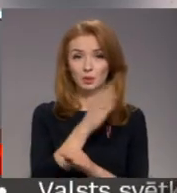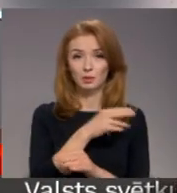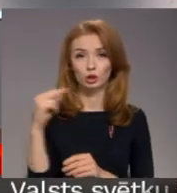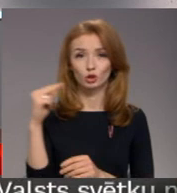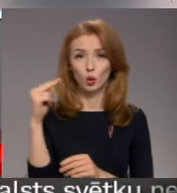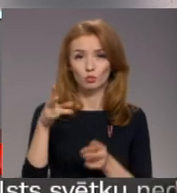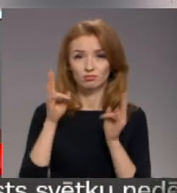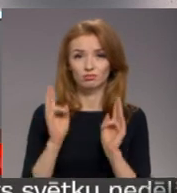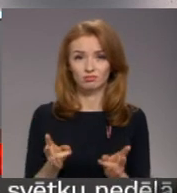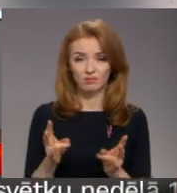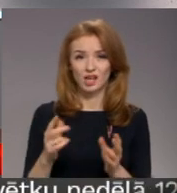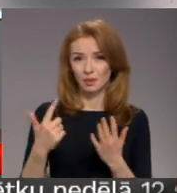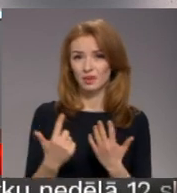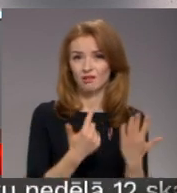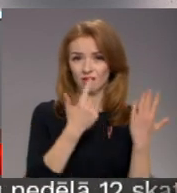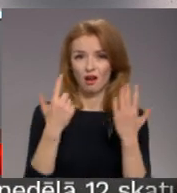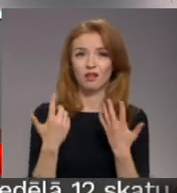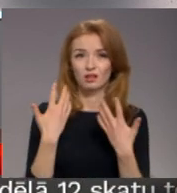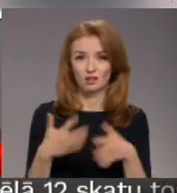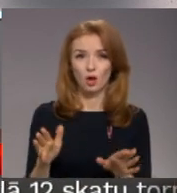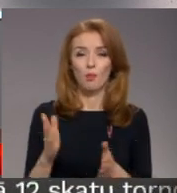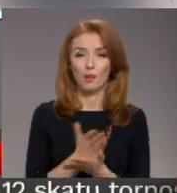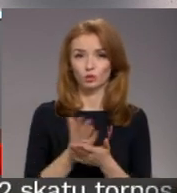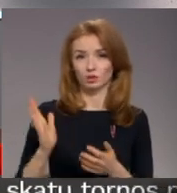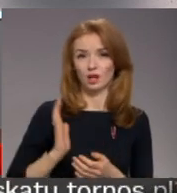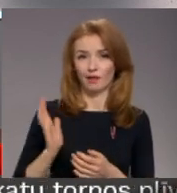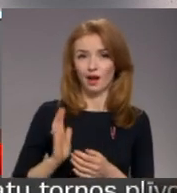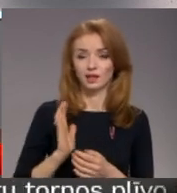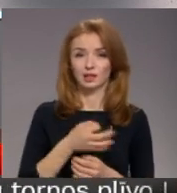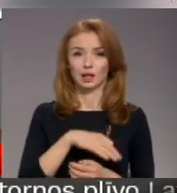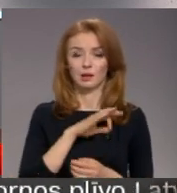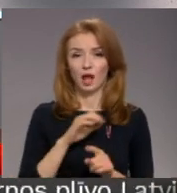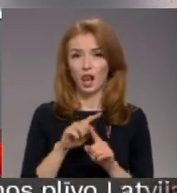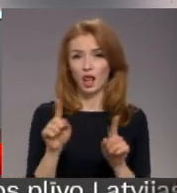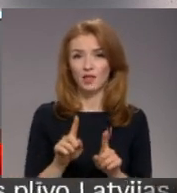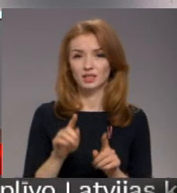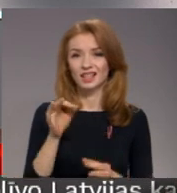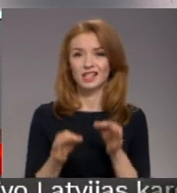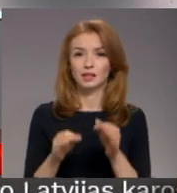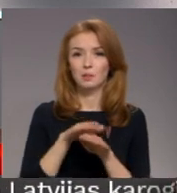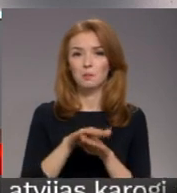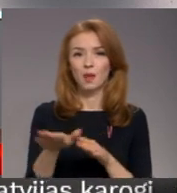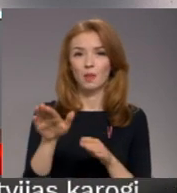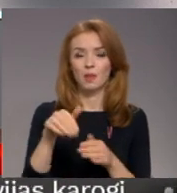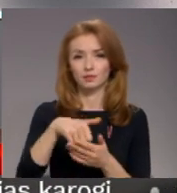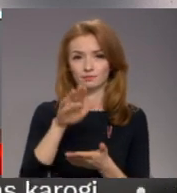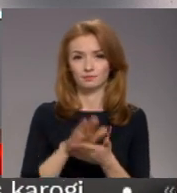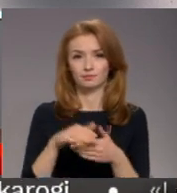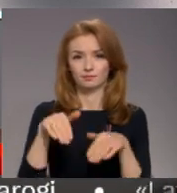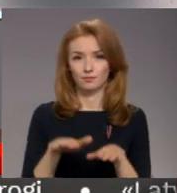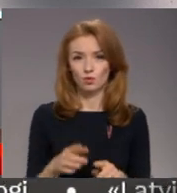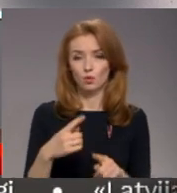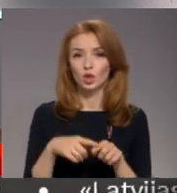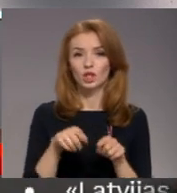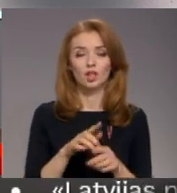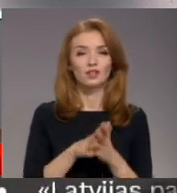traģēdijas 7. Gadskārtas beidzot sagaidīts Zolitūdes traģēdijas krimināltiesas pilnais spriedums. Ņemot vērā, ka šī ir Latvijas